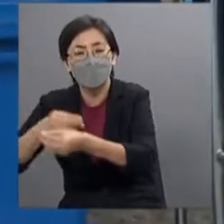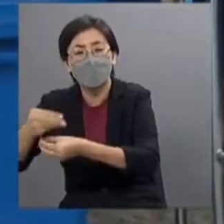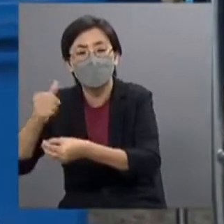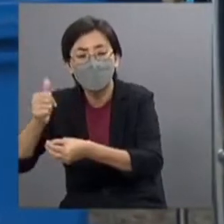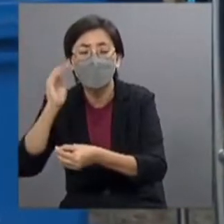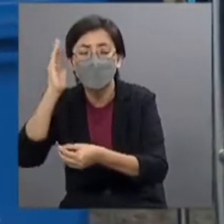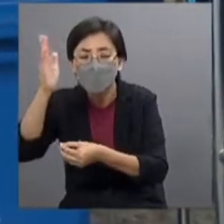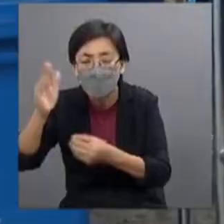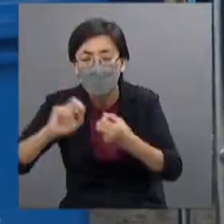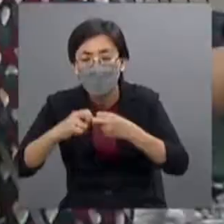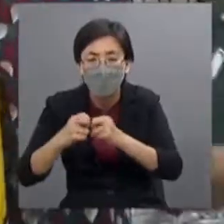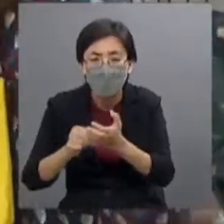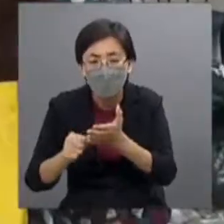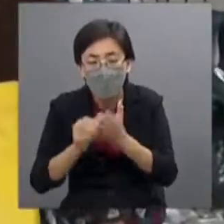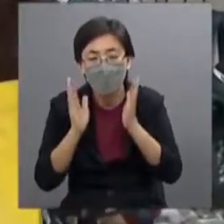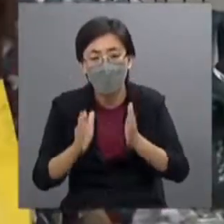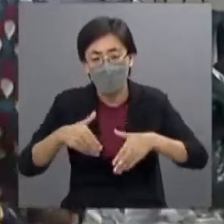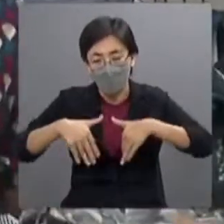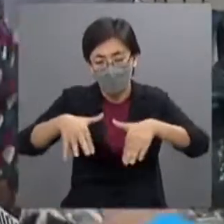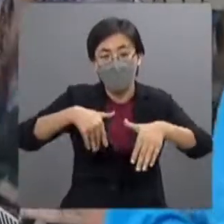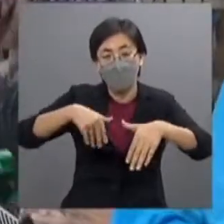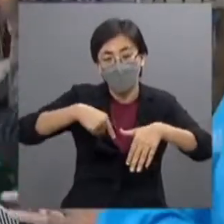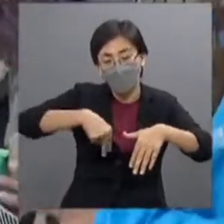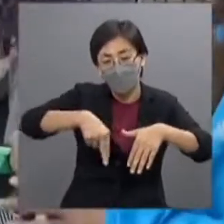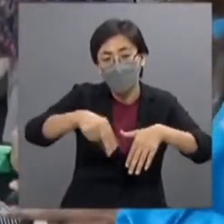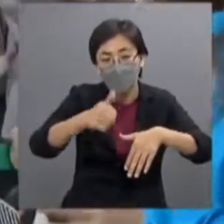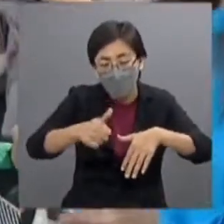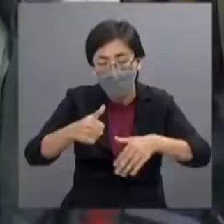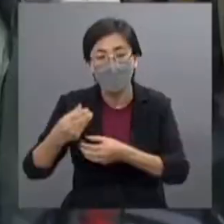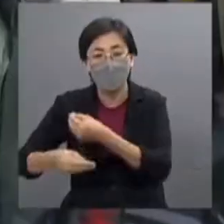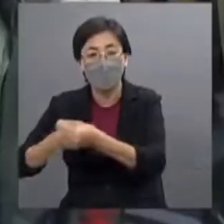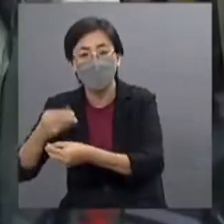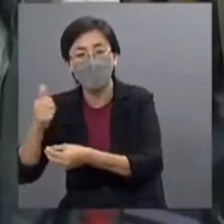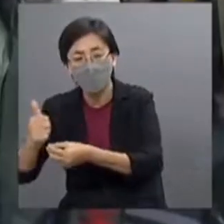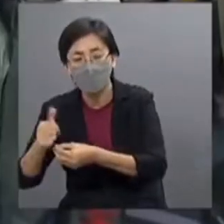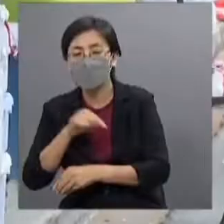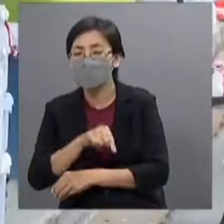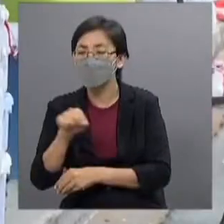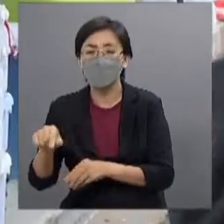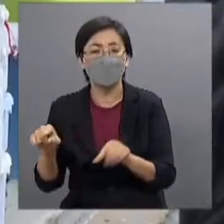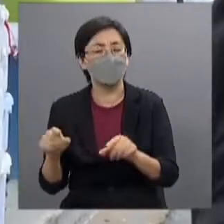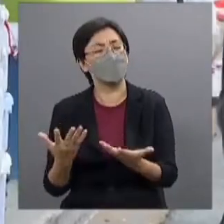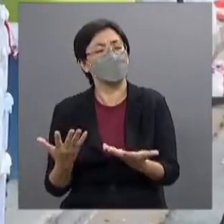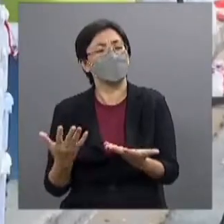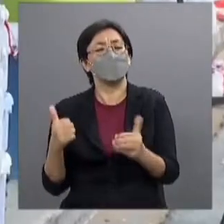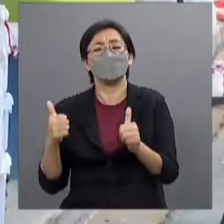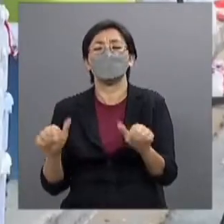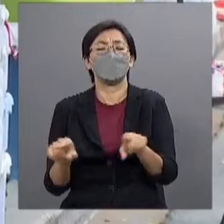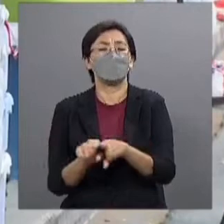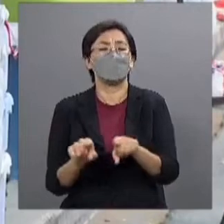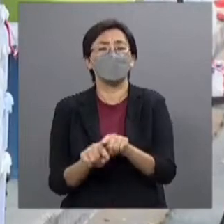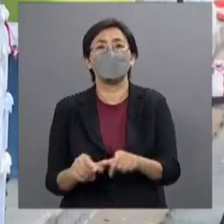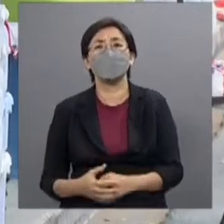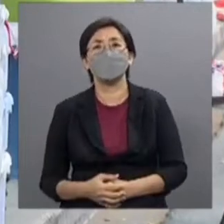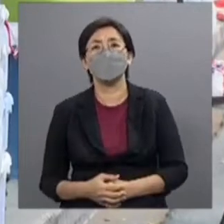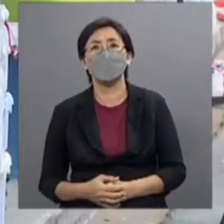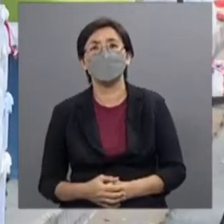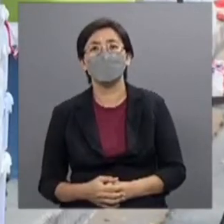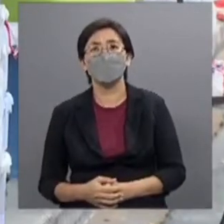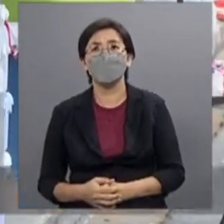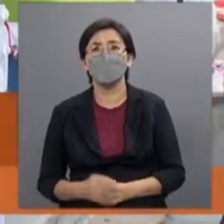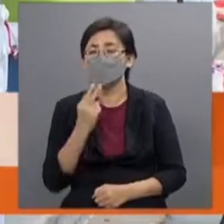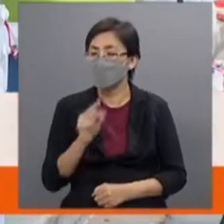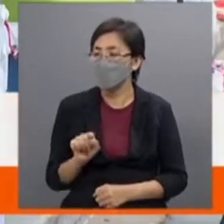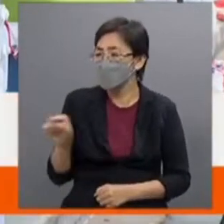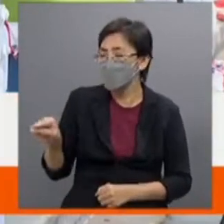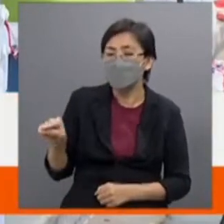ทั้งคนเดินเท้าและยังมีพื้นที่ค้าขายได้ด้วยค่ะ มันจริงแล้วมันต้องขยับไปได้ตรงนู้นถึงนู้นเลยค่ะตรง